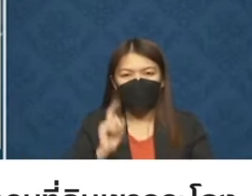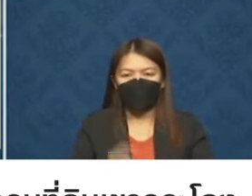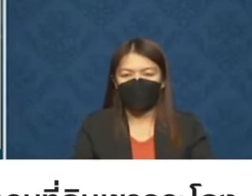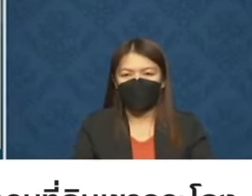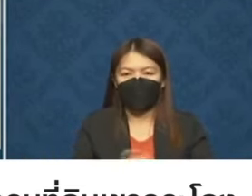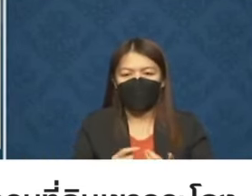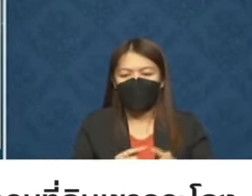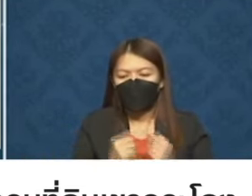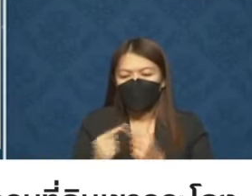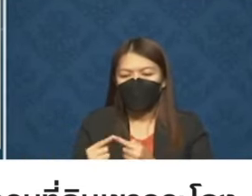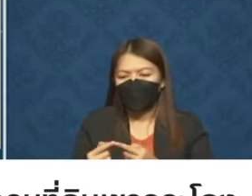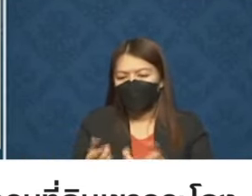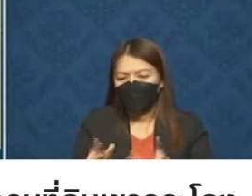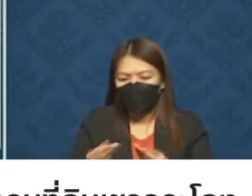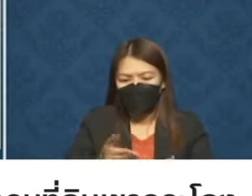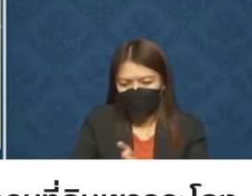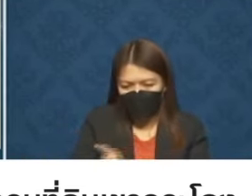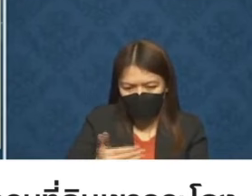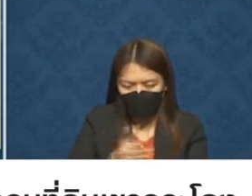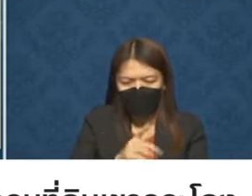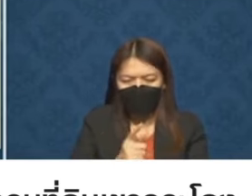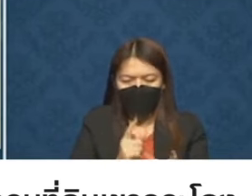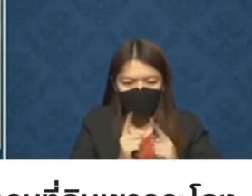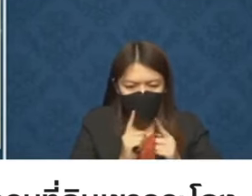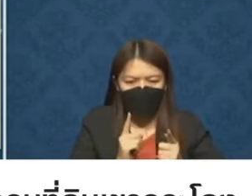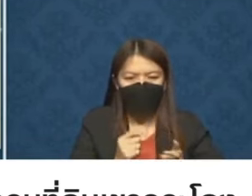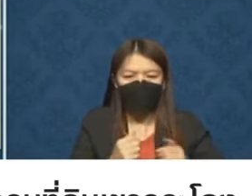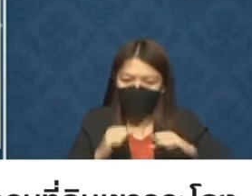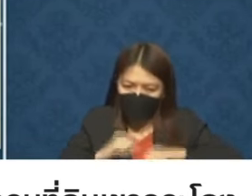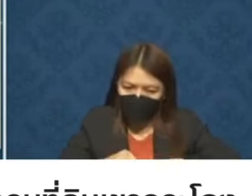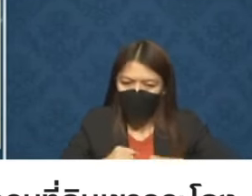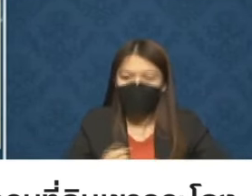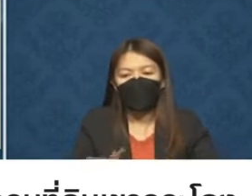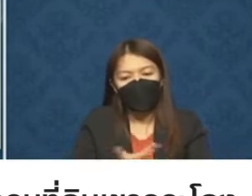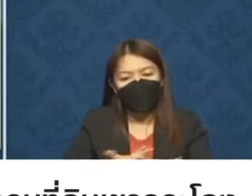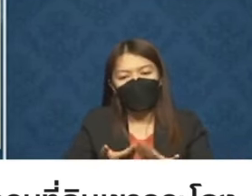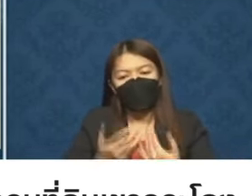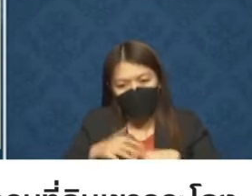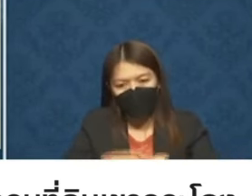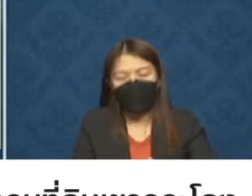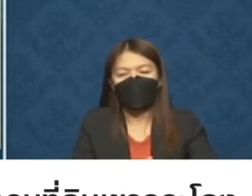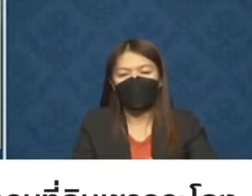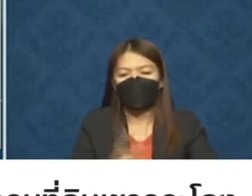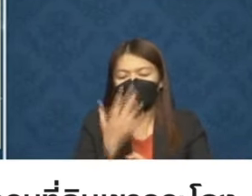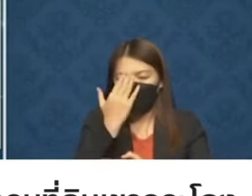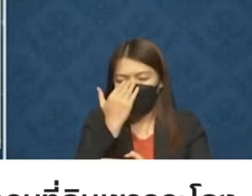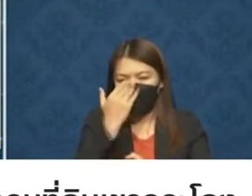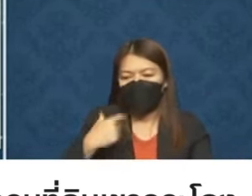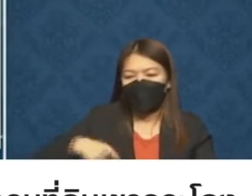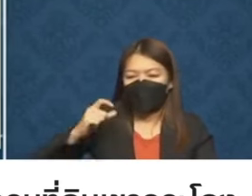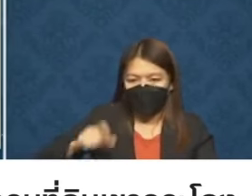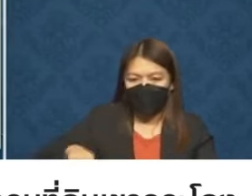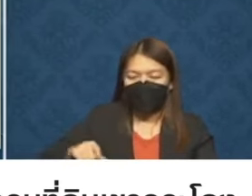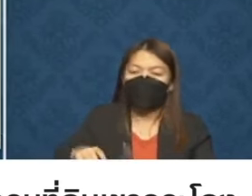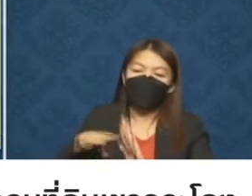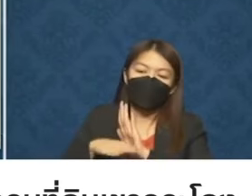ปเรื่องทำแผนที่ร่วมกันอีกนะครับซึ่งก็จะต้องเดินไปตามเมื่อคดีอยู่ในศาลแล้วก็ต้องปฏิบัติให้เป็นไปตามขั้นต